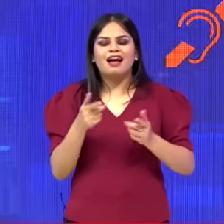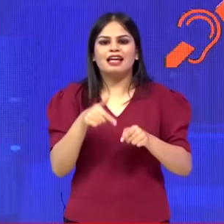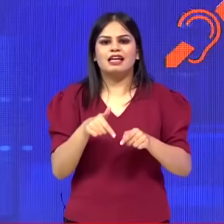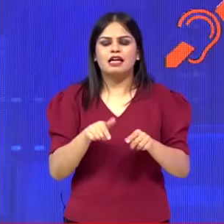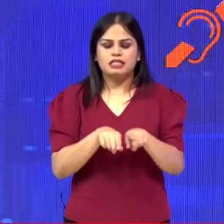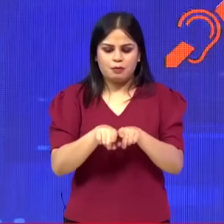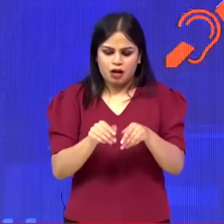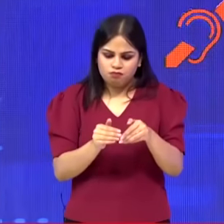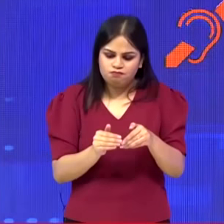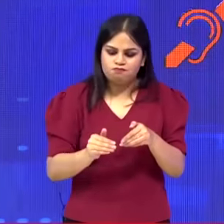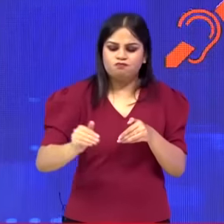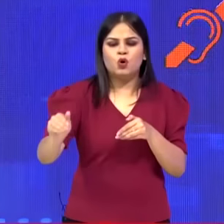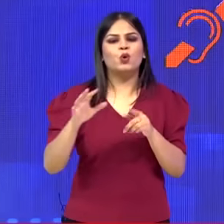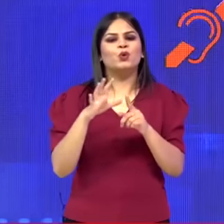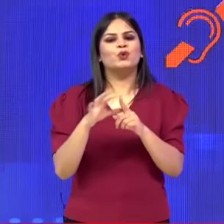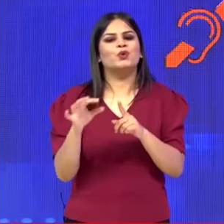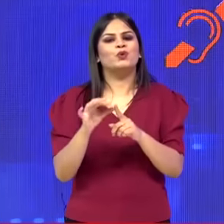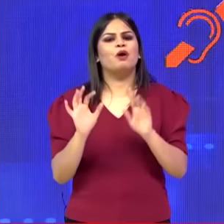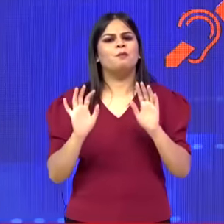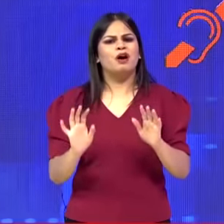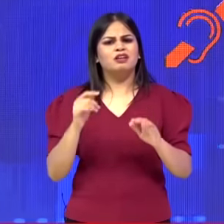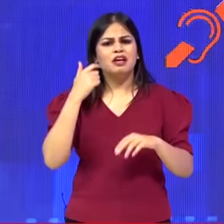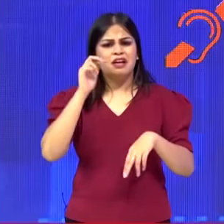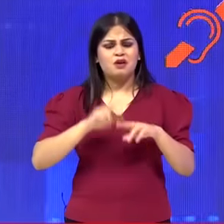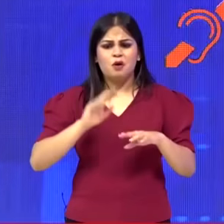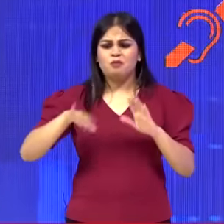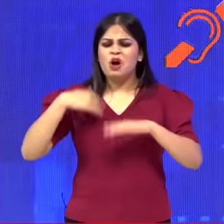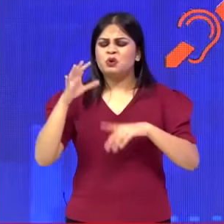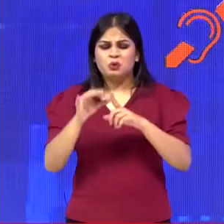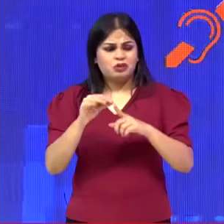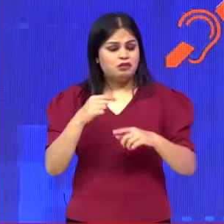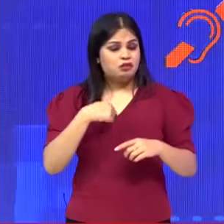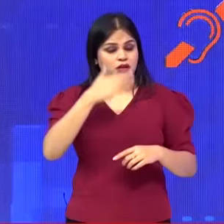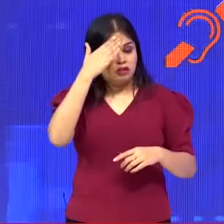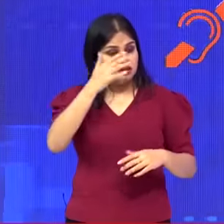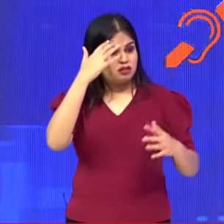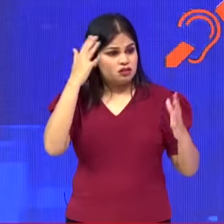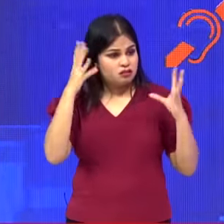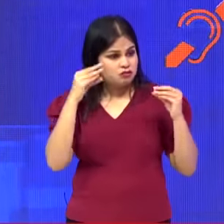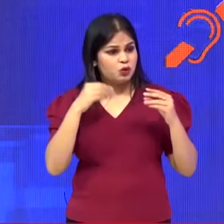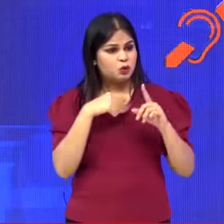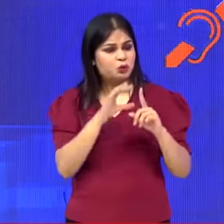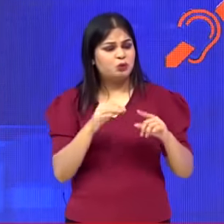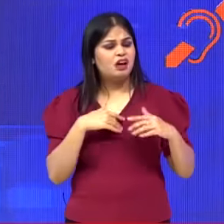This was that journey. This is meant to be. Now, where are you going to do Mata Phodi on somebody?